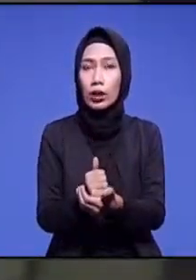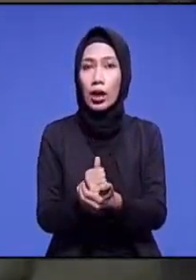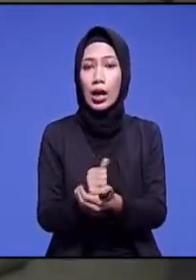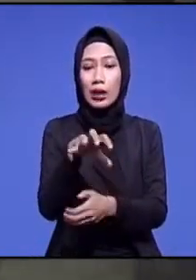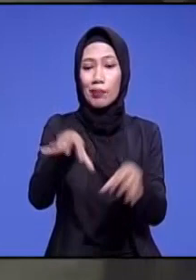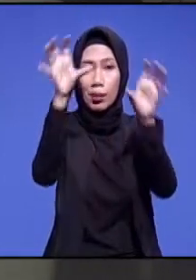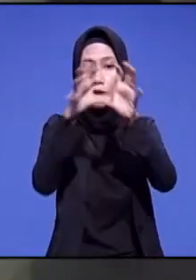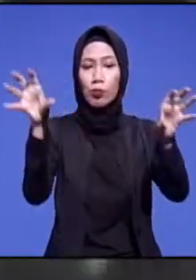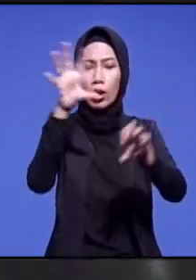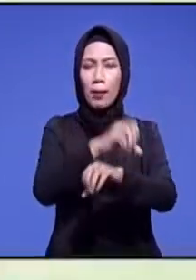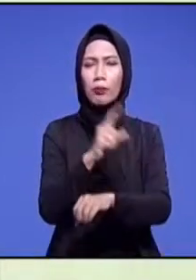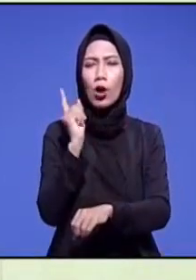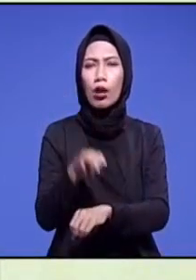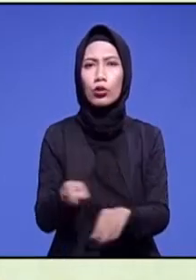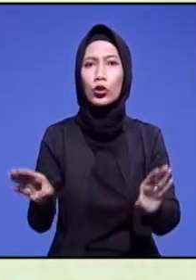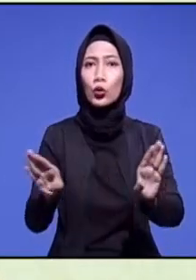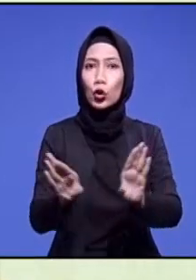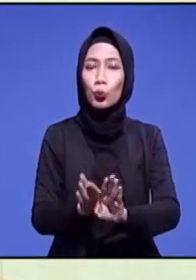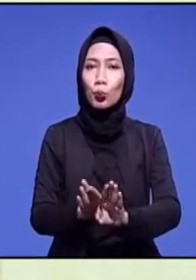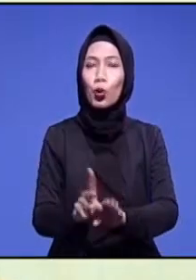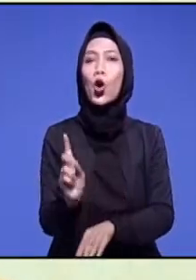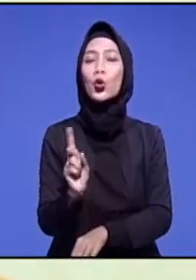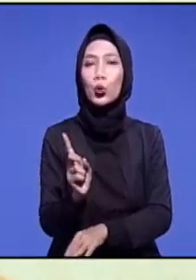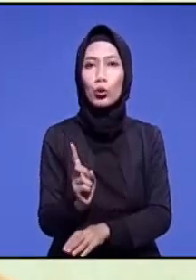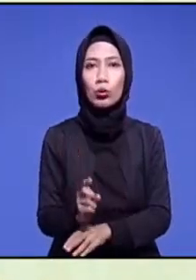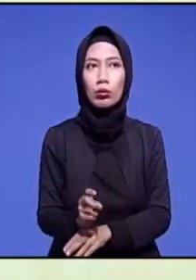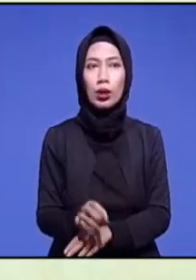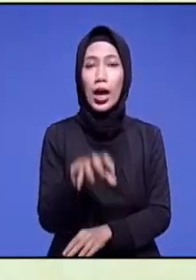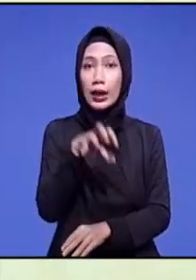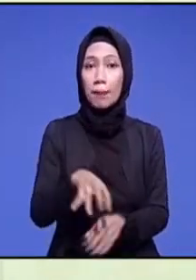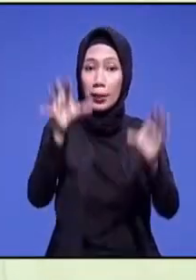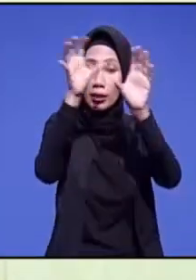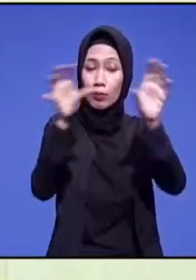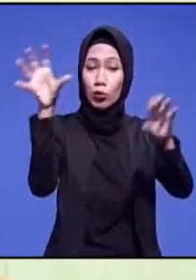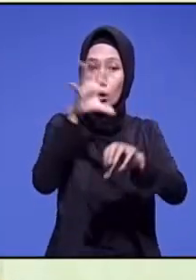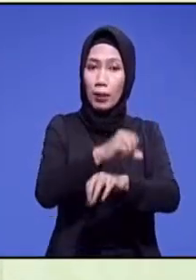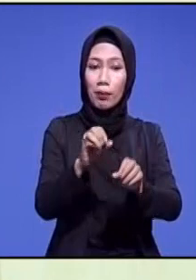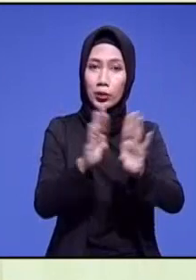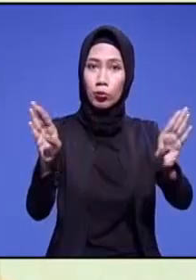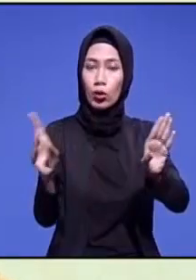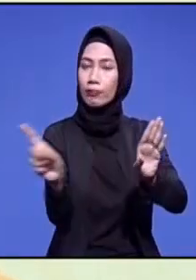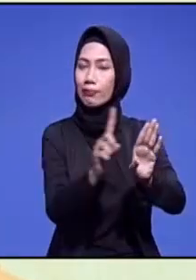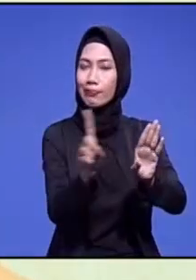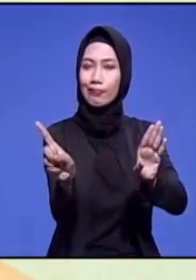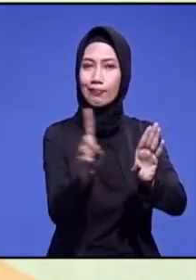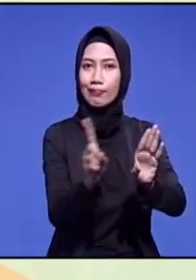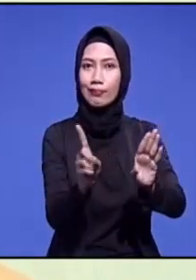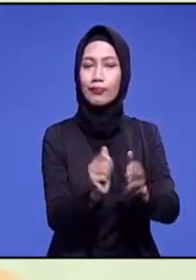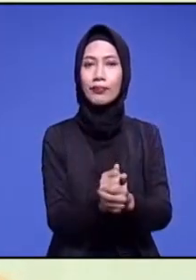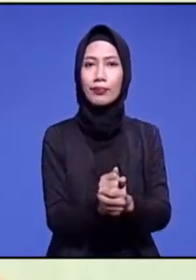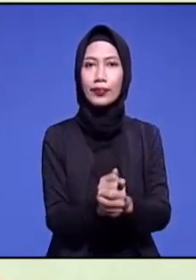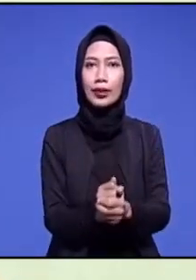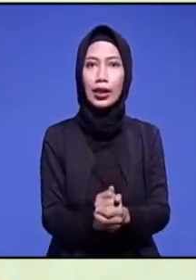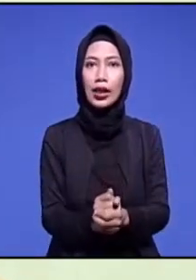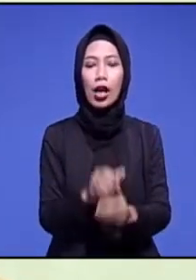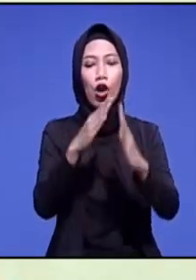belum boleh beroperasi. Sejauh ini tidak boleh ada tempat hiburan malam yang dibuka ya. Bahkan jangankan hiburan malam,